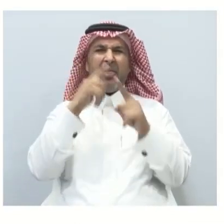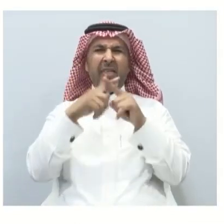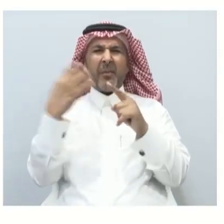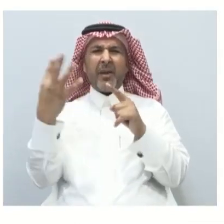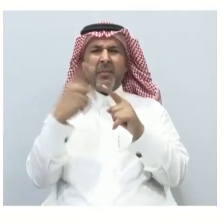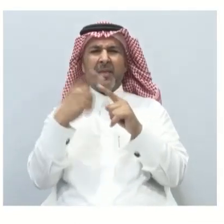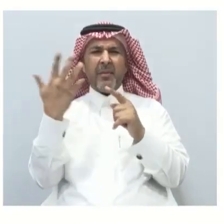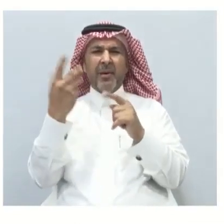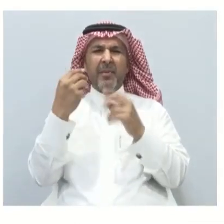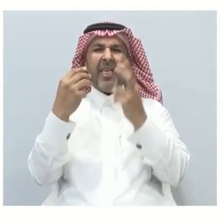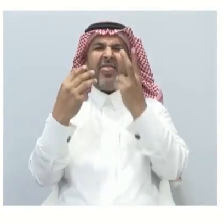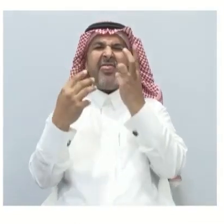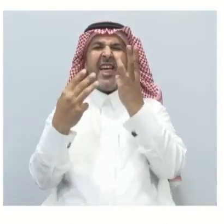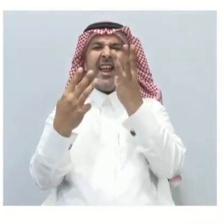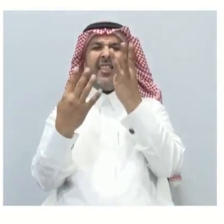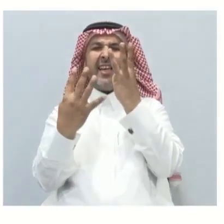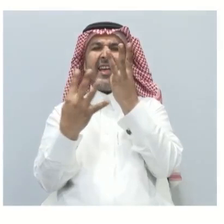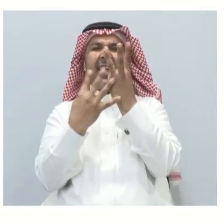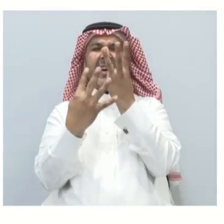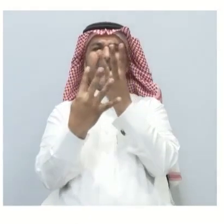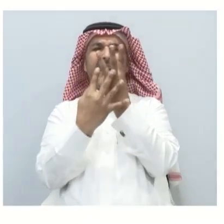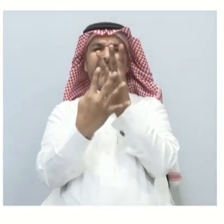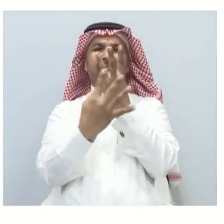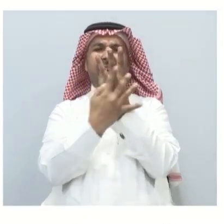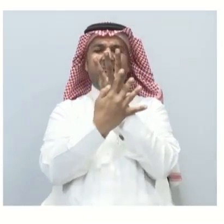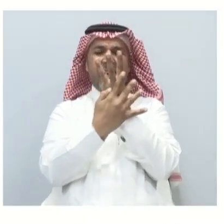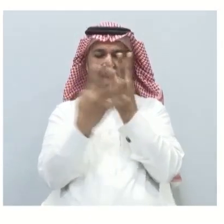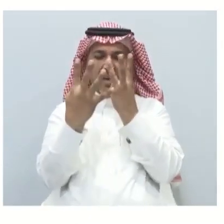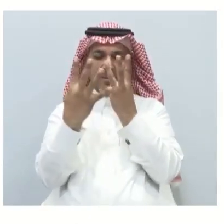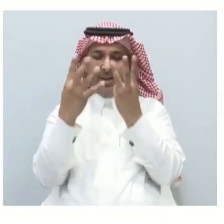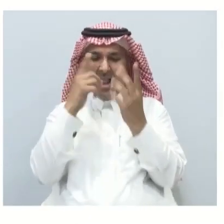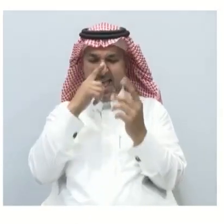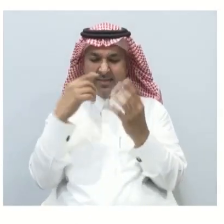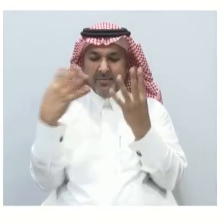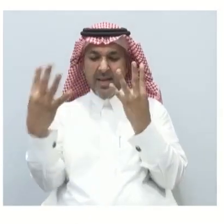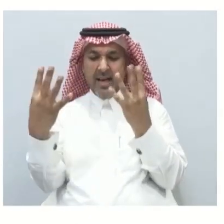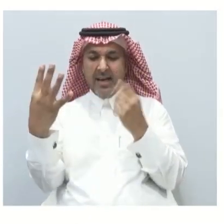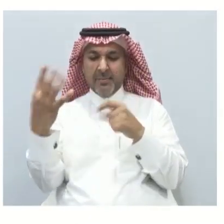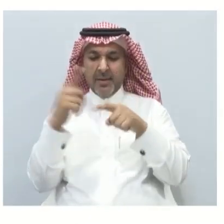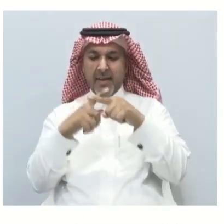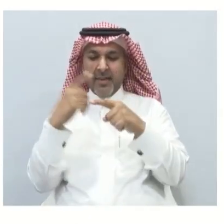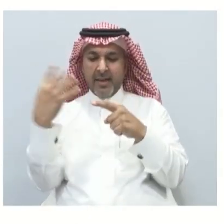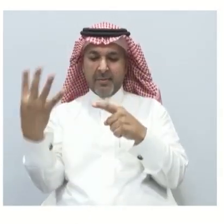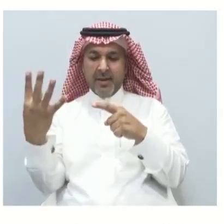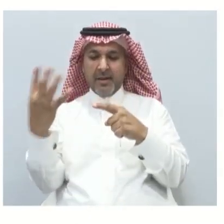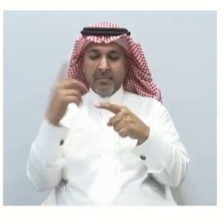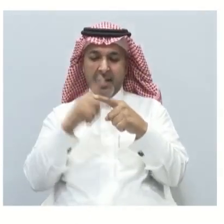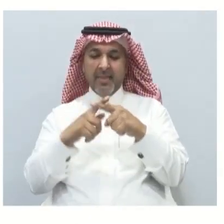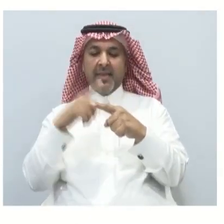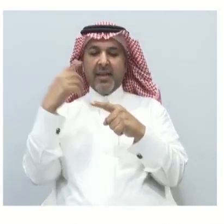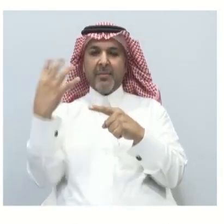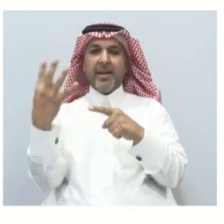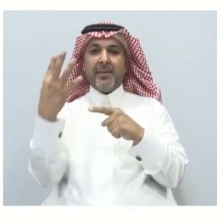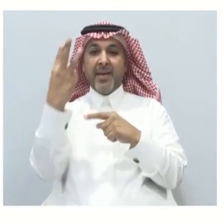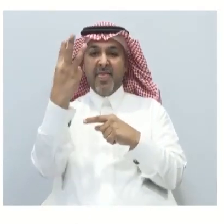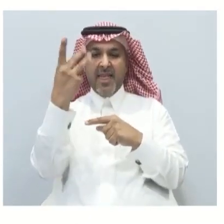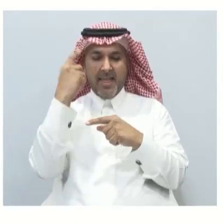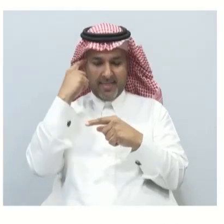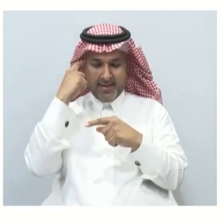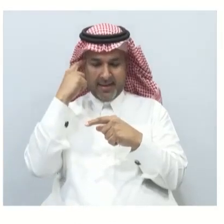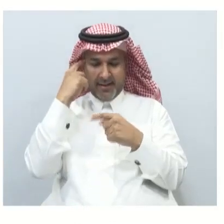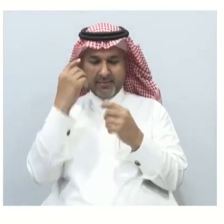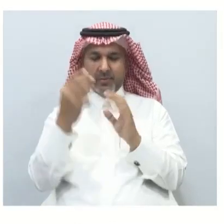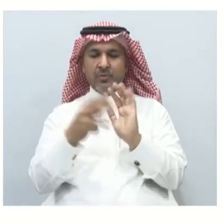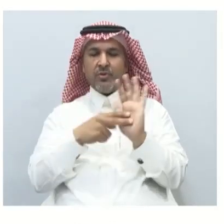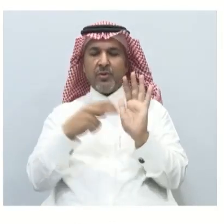هي وه الثالثه من قوه العدد 4 وبالتالي راح اقول ان ال 64 هي 4 اس 3 وطالما ان توحد